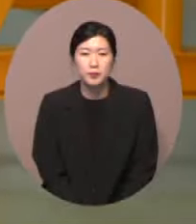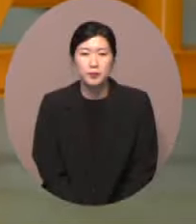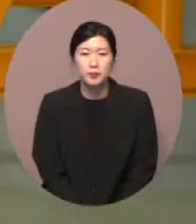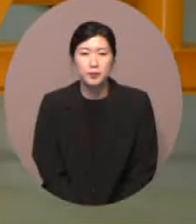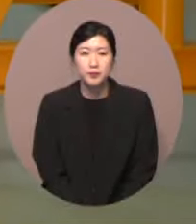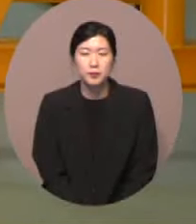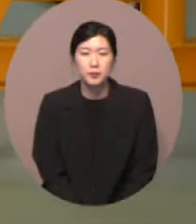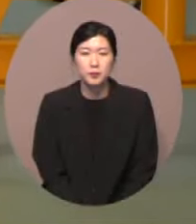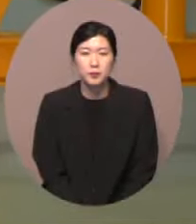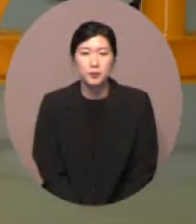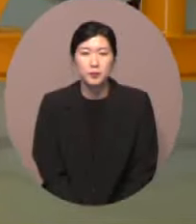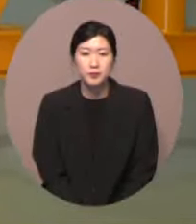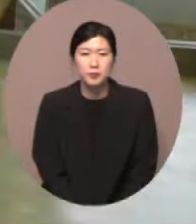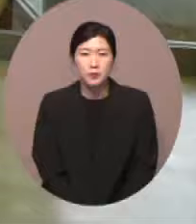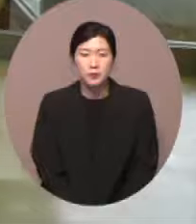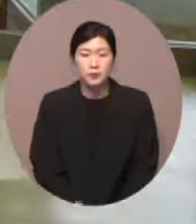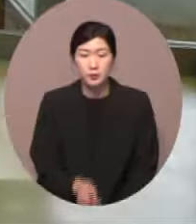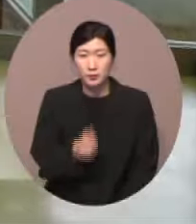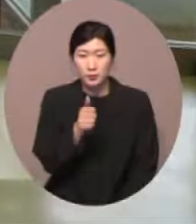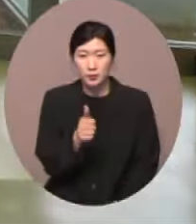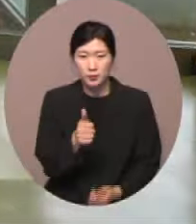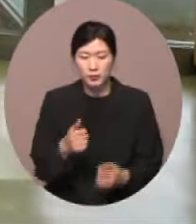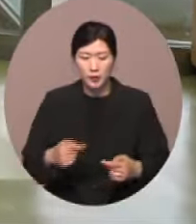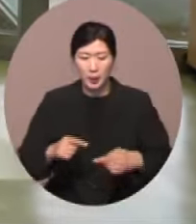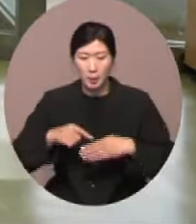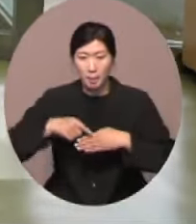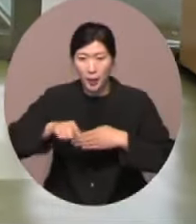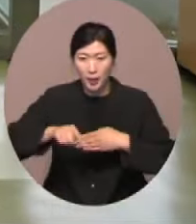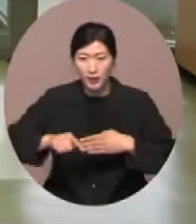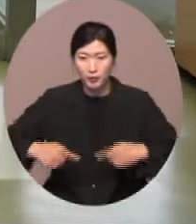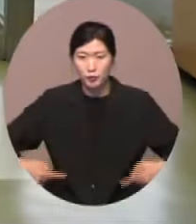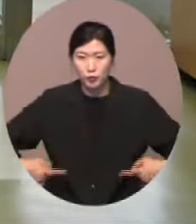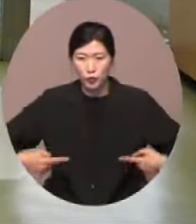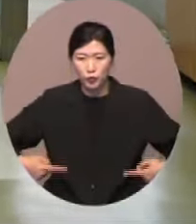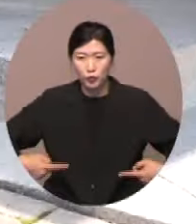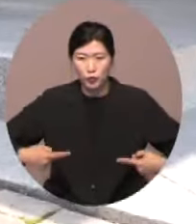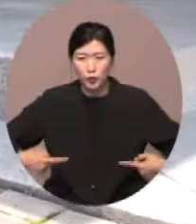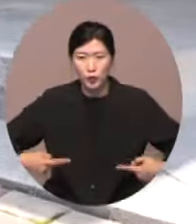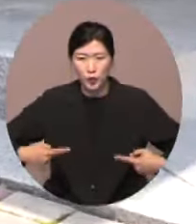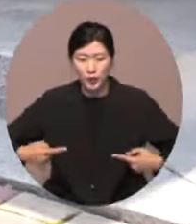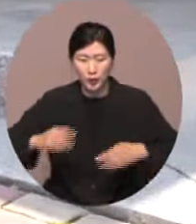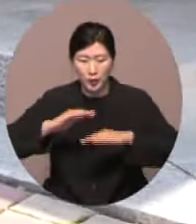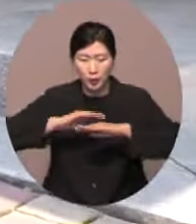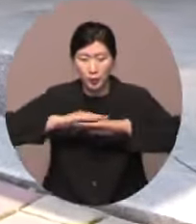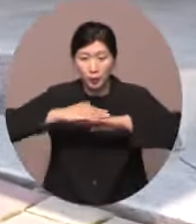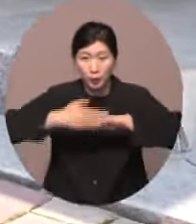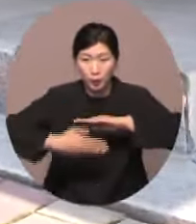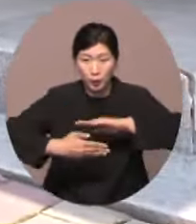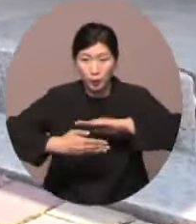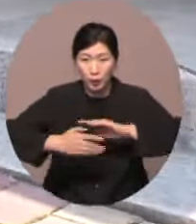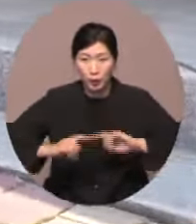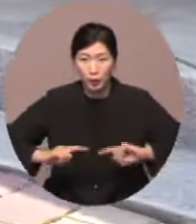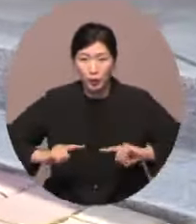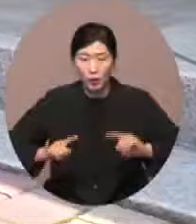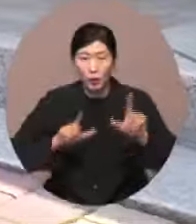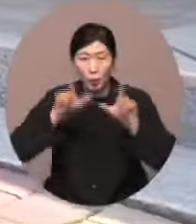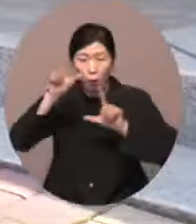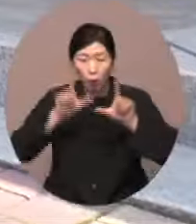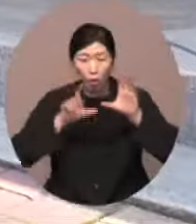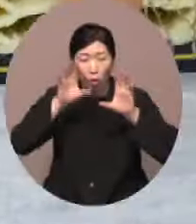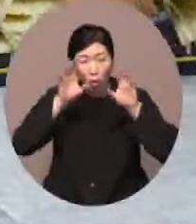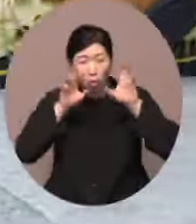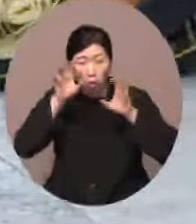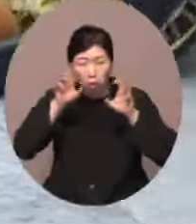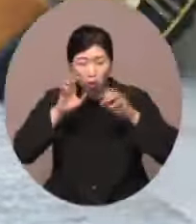기자입니다 마네킹을 태운 휠체어가 건물 밖으로 나갑니다 인도와 보도 경계 턱을 만나자 휠체어 바퀴가